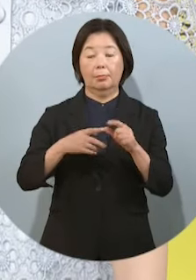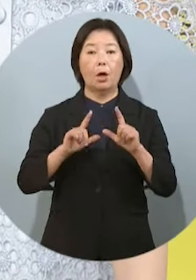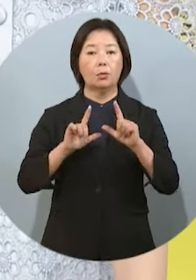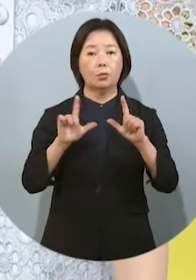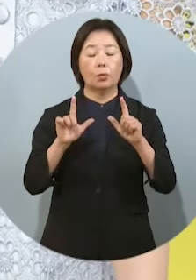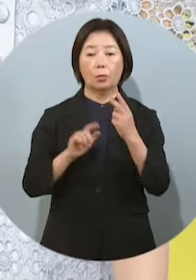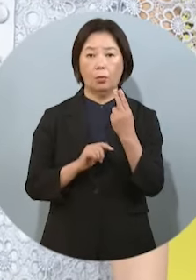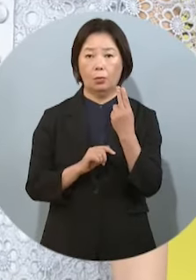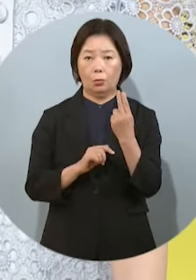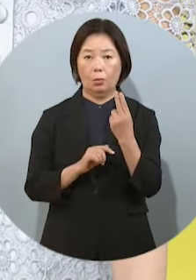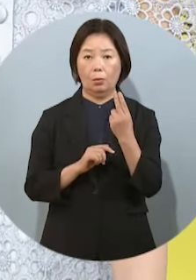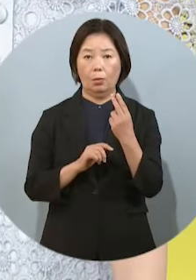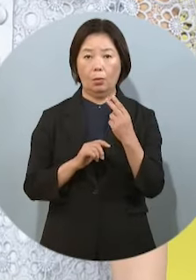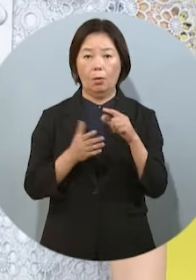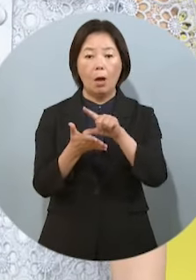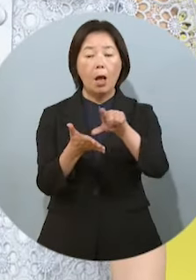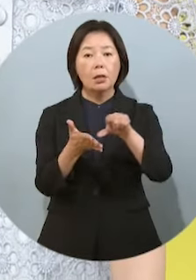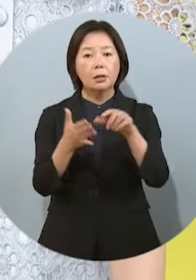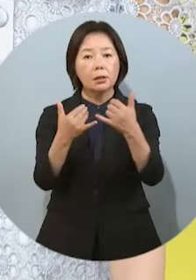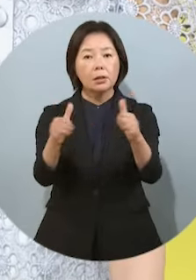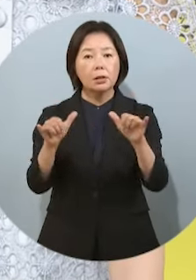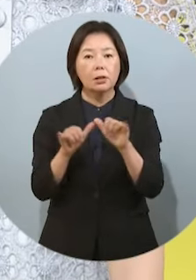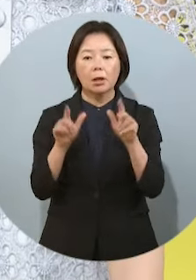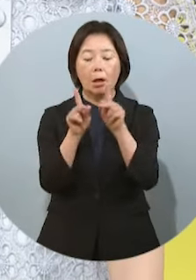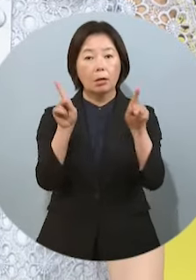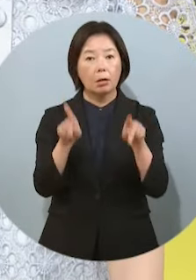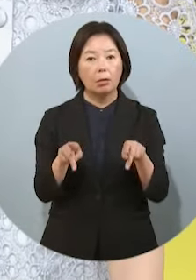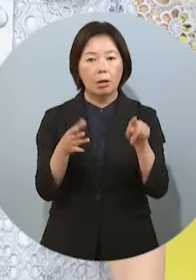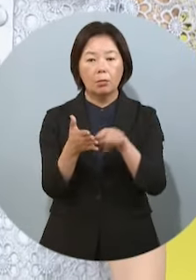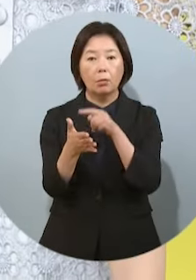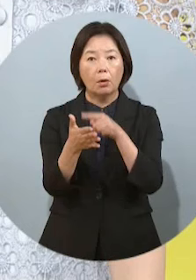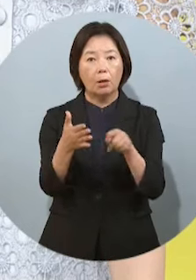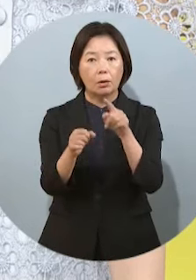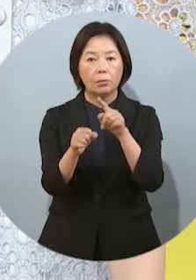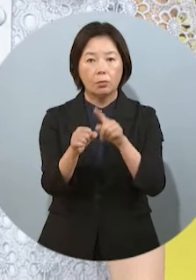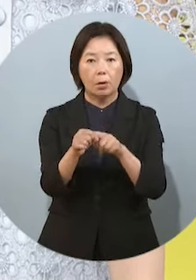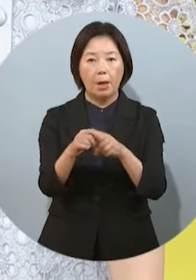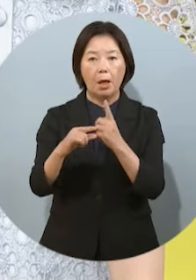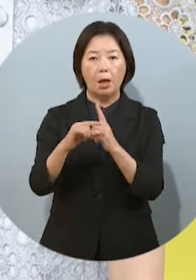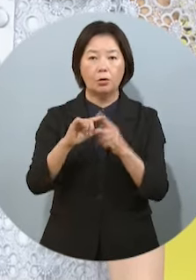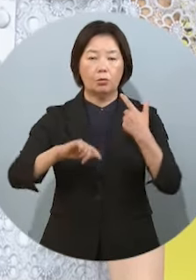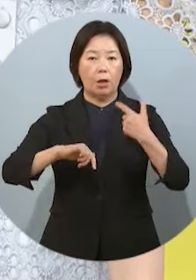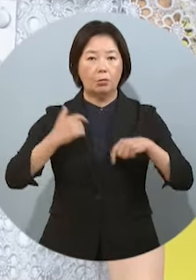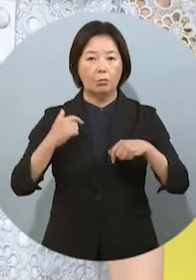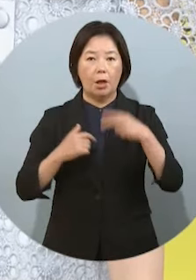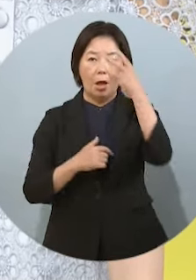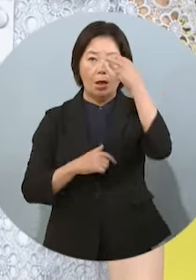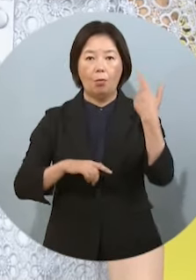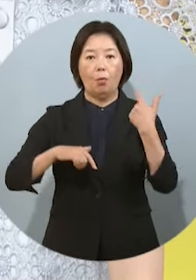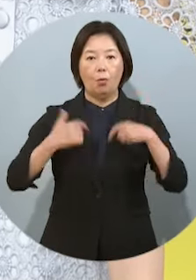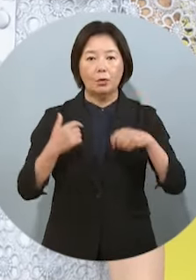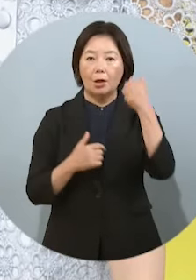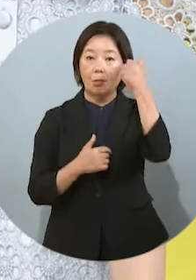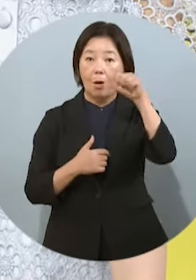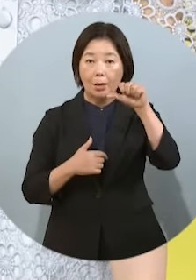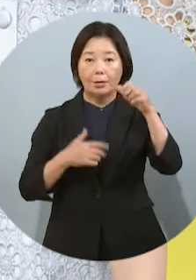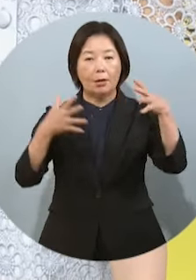東京都は地域や社会課題の解決に向けた中高生のアイデアを募集しています